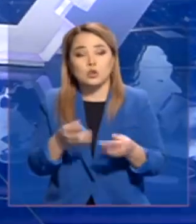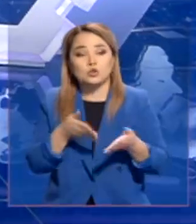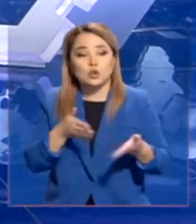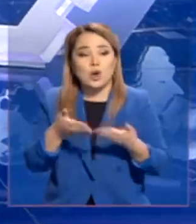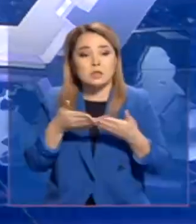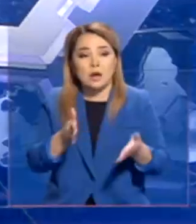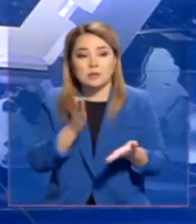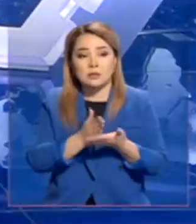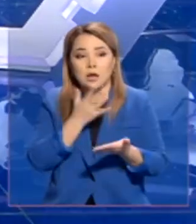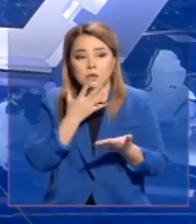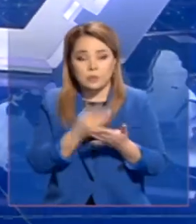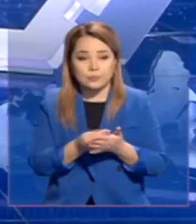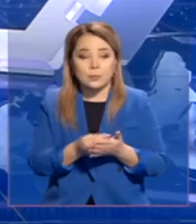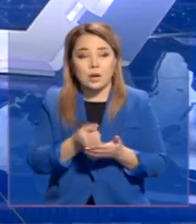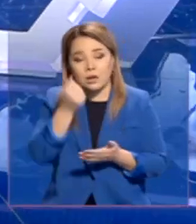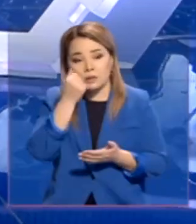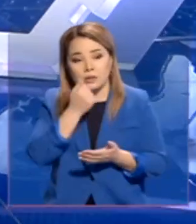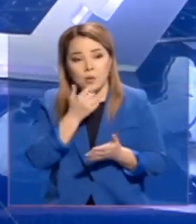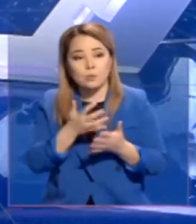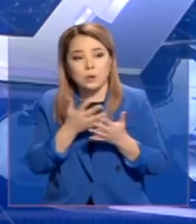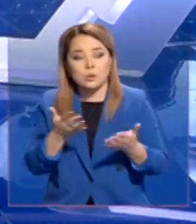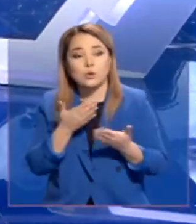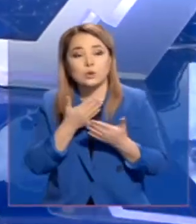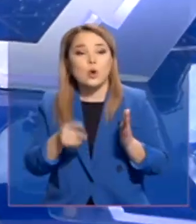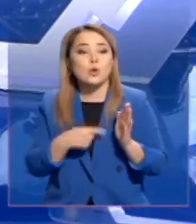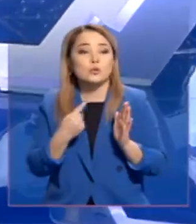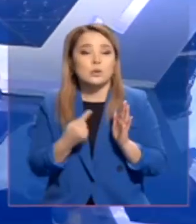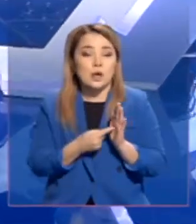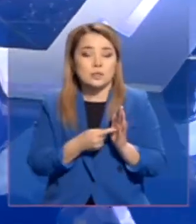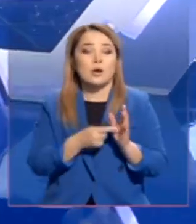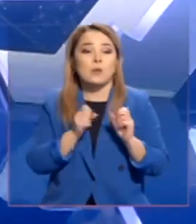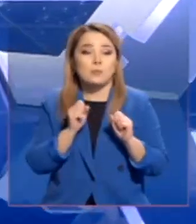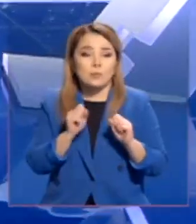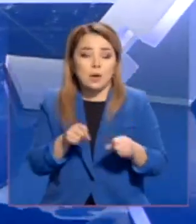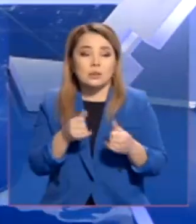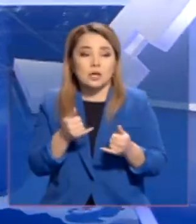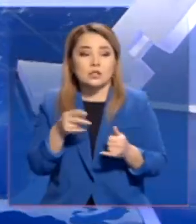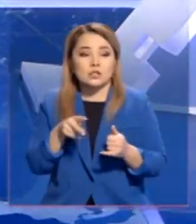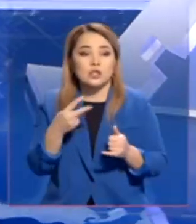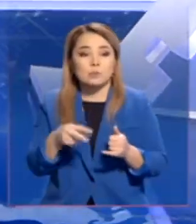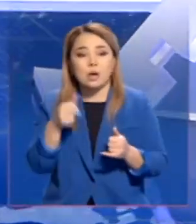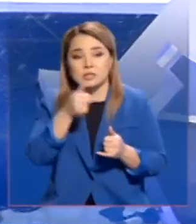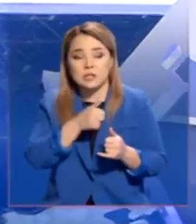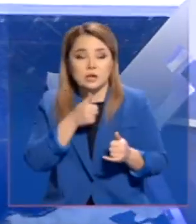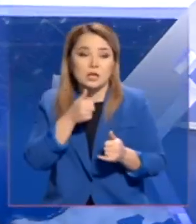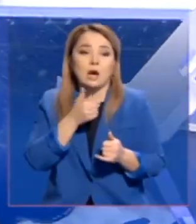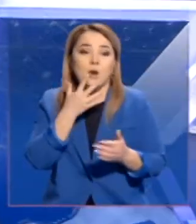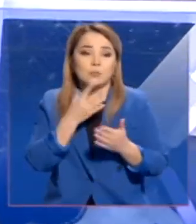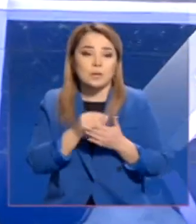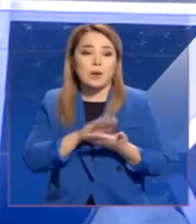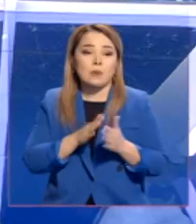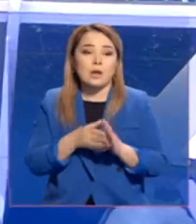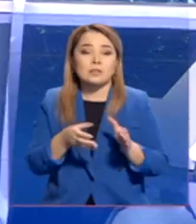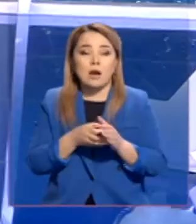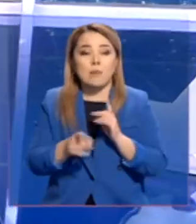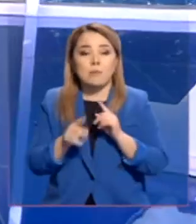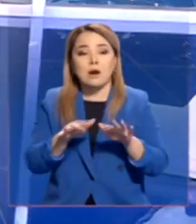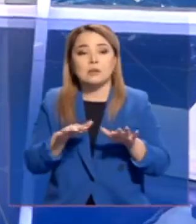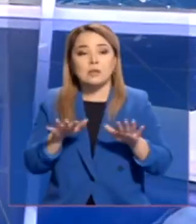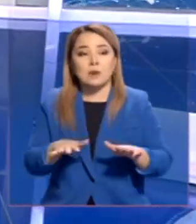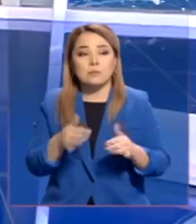ашылады. Мақсат мырза, уақыт шектеулі екен, сондықтан соңғы сұраққа қысқаша жауап берсеңіз. 2020 жылы парламенттік оппозиция деген заңды